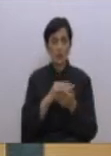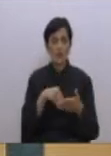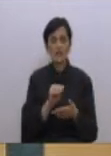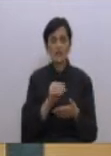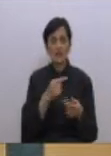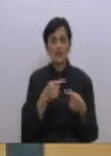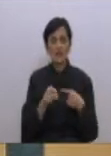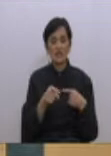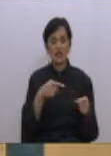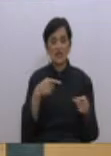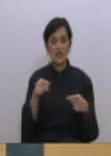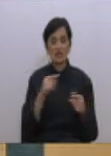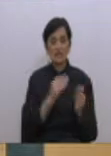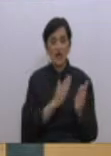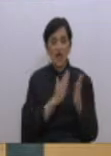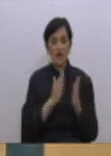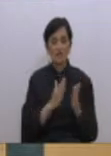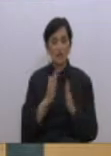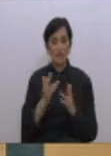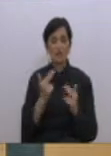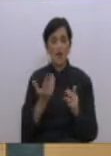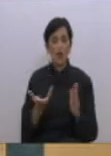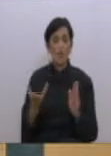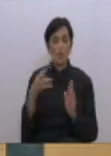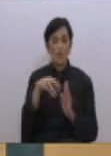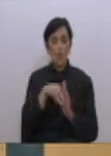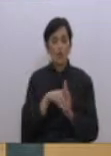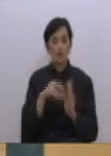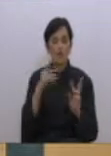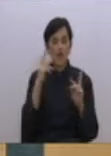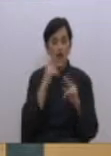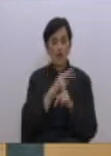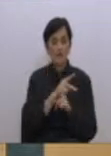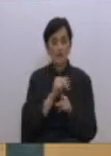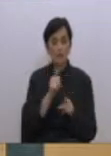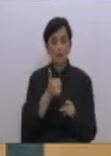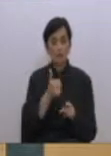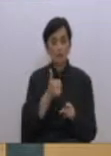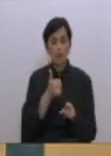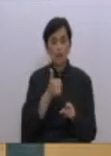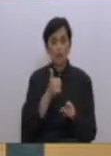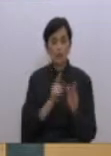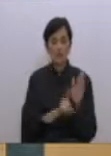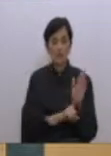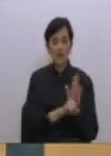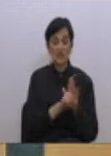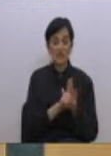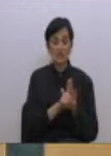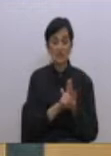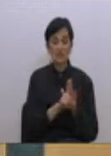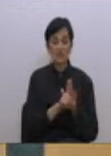შესყიდვების ეტაპზე და მოიცავს ხარვეზებს როგორც საწყის